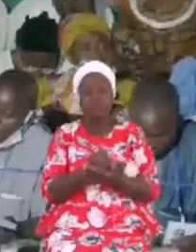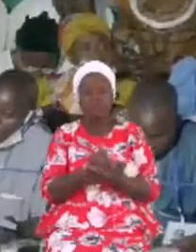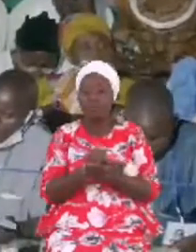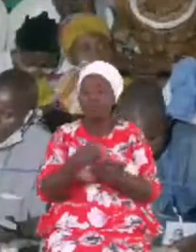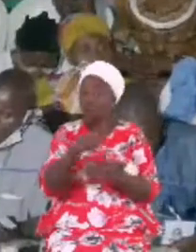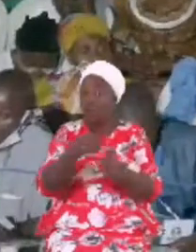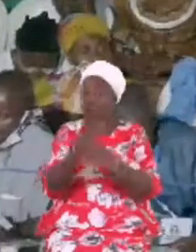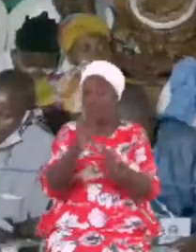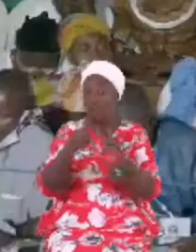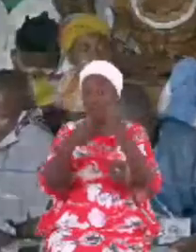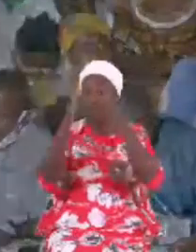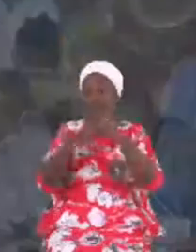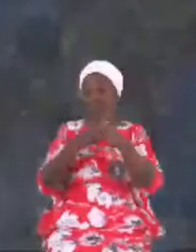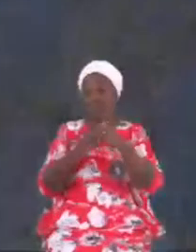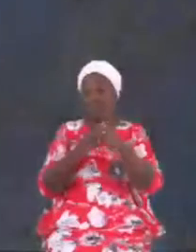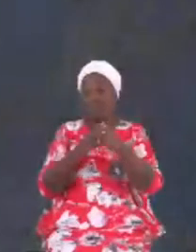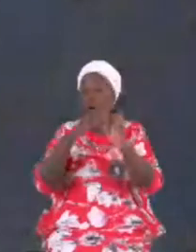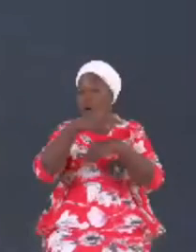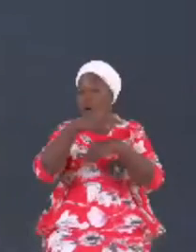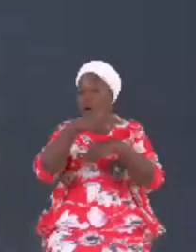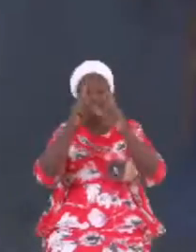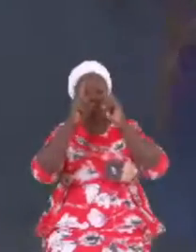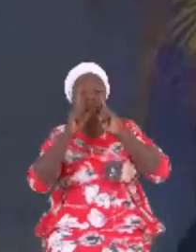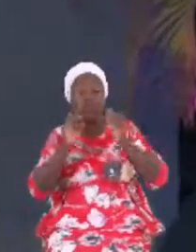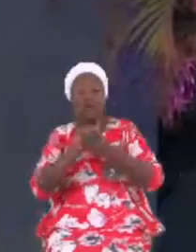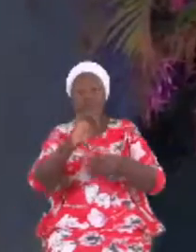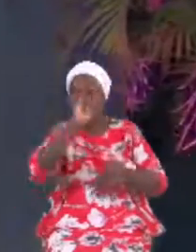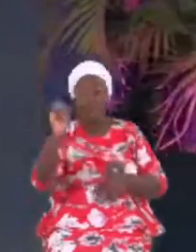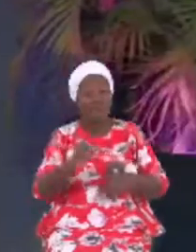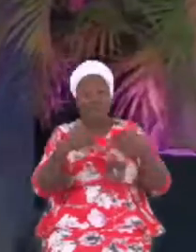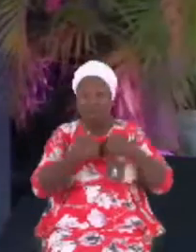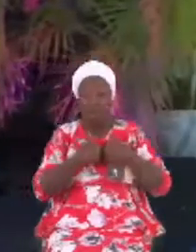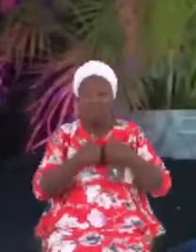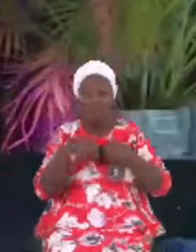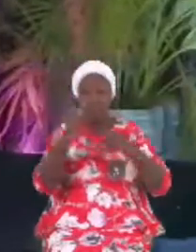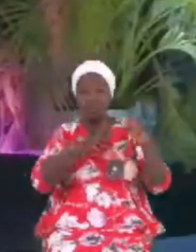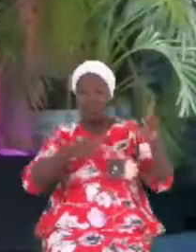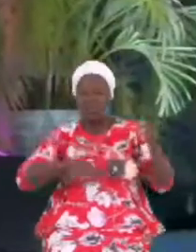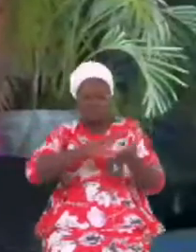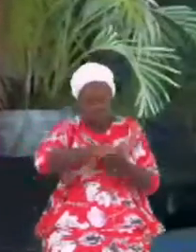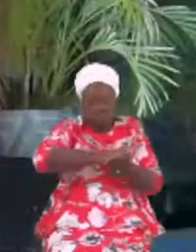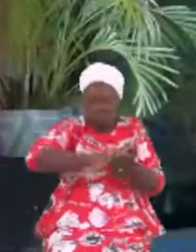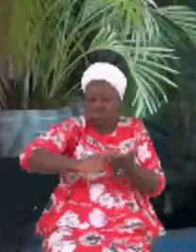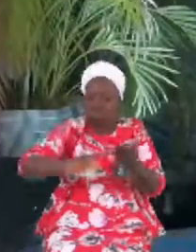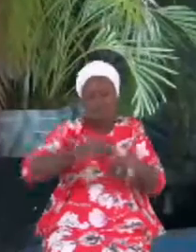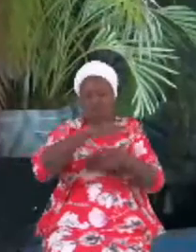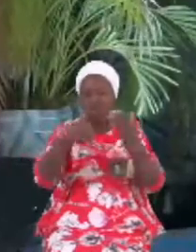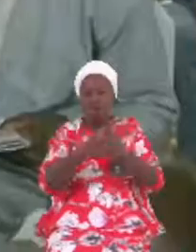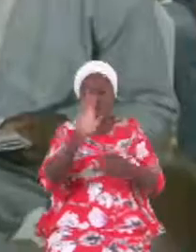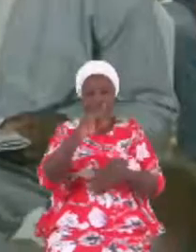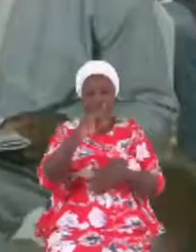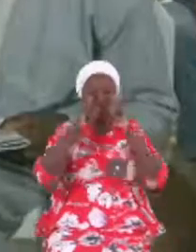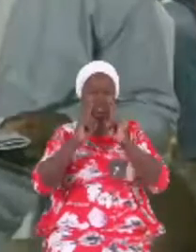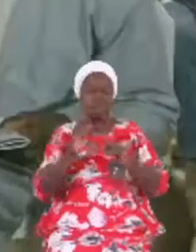Quand tu seras au ciel, toutes les larmes que tu as versées, Dieu va les effacer de tes